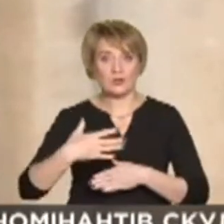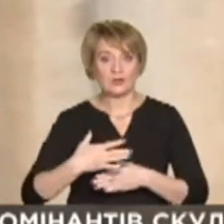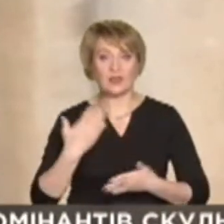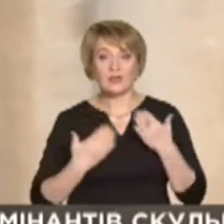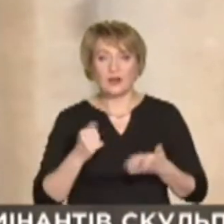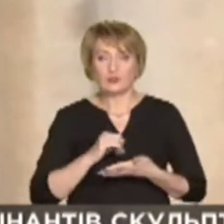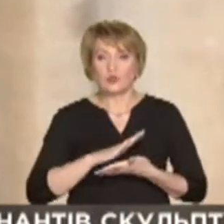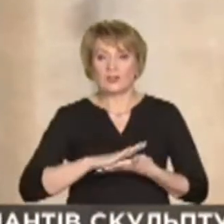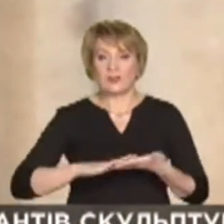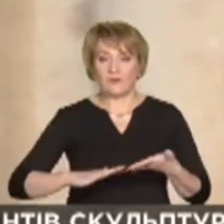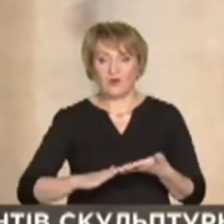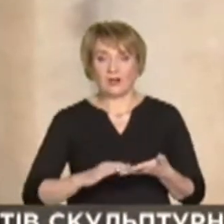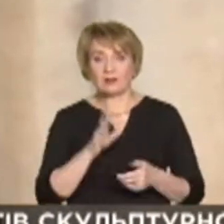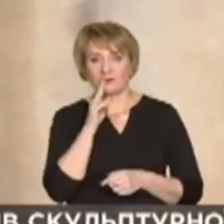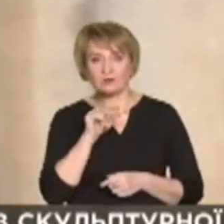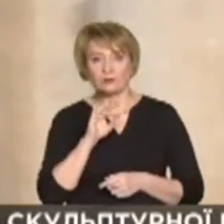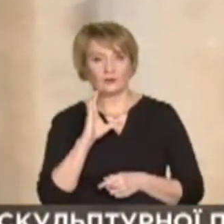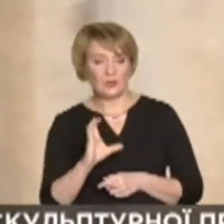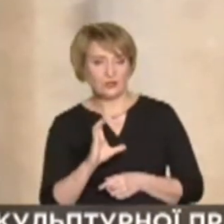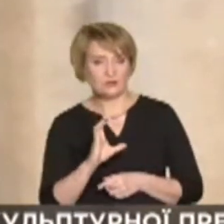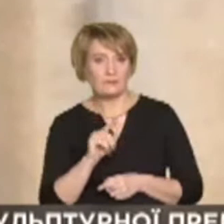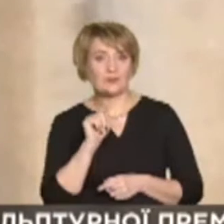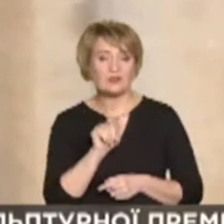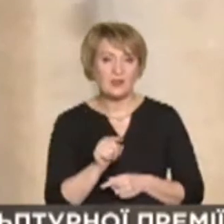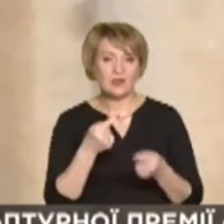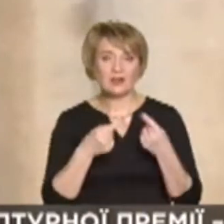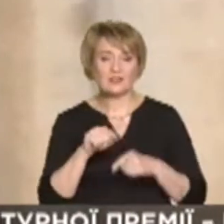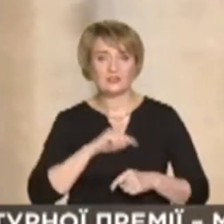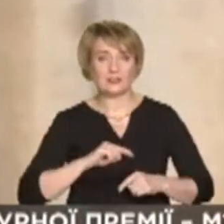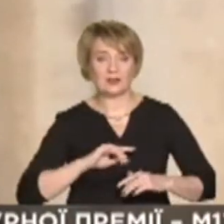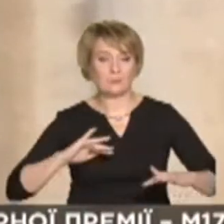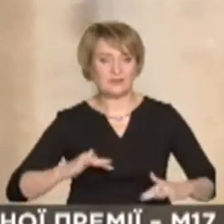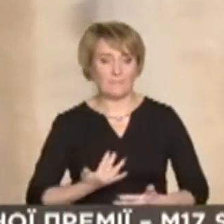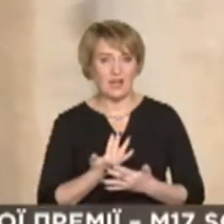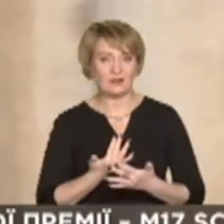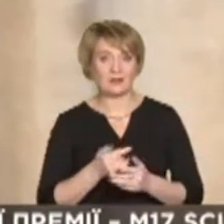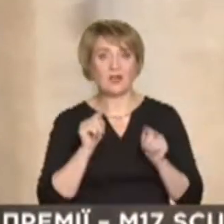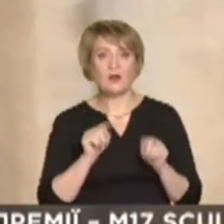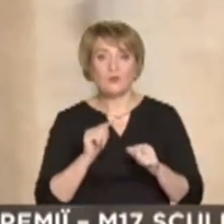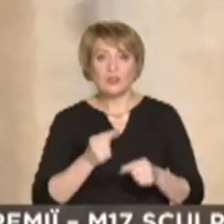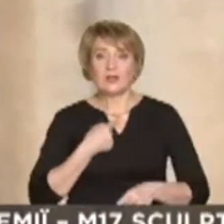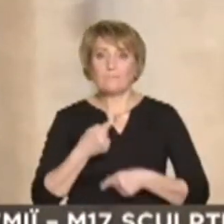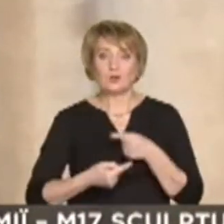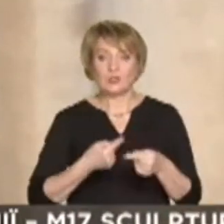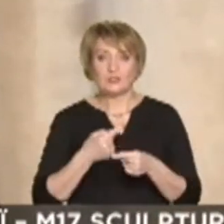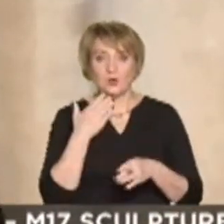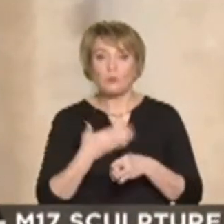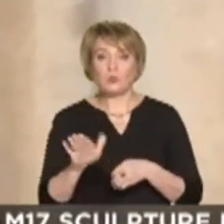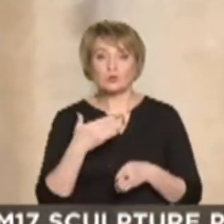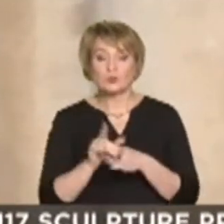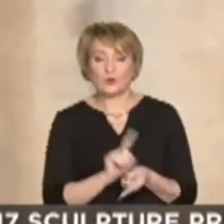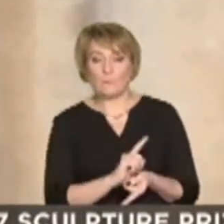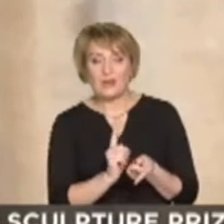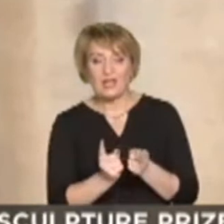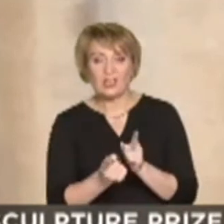тривалий час відбувається хронічне запалення тих чи інших органів, систем, звичайно, ці мутації поступово